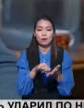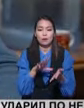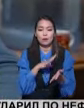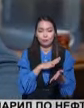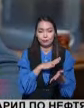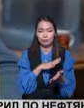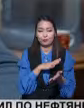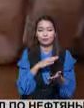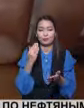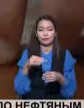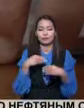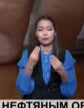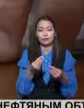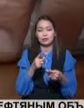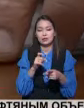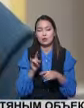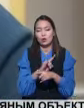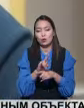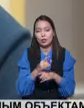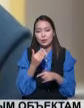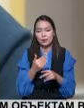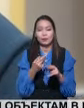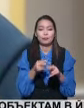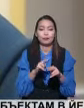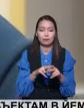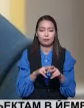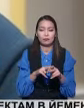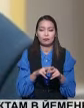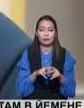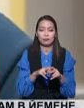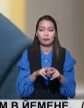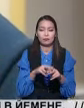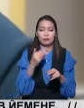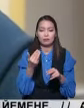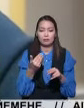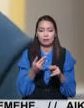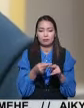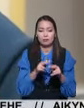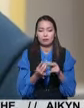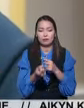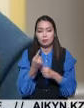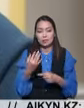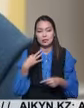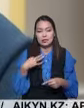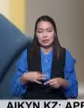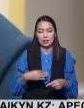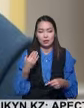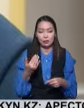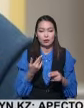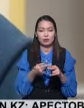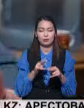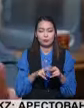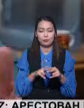Судмедэксперт дал ложное заключение, что его тело целое. Для чего это было сделано и почему следователь не